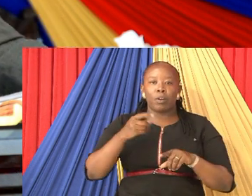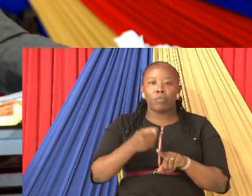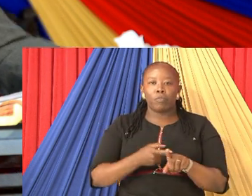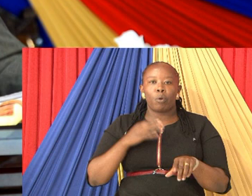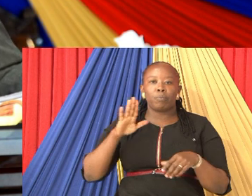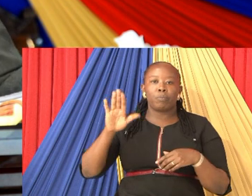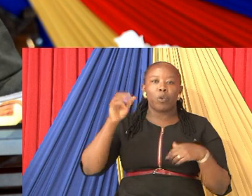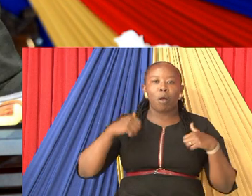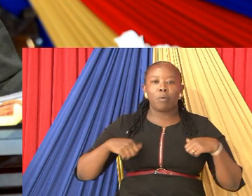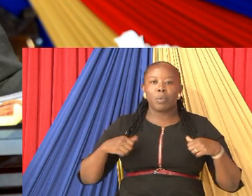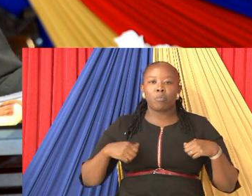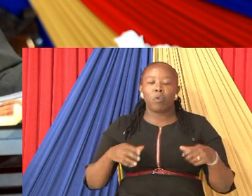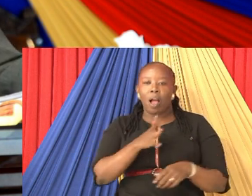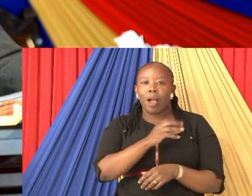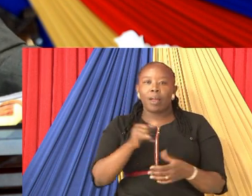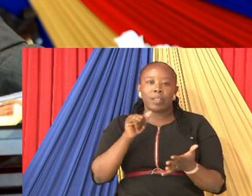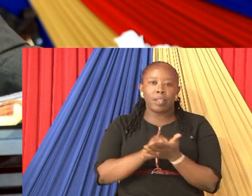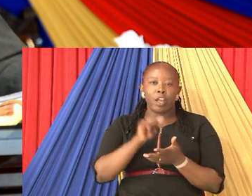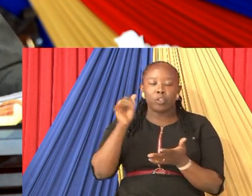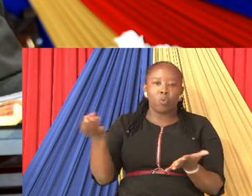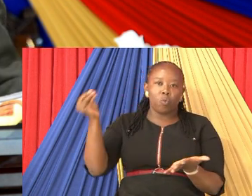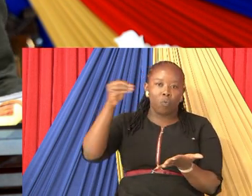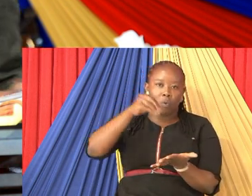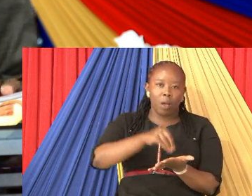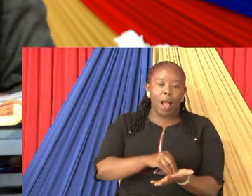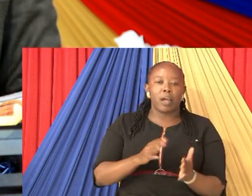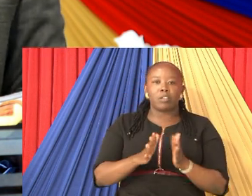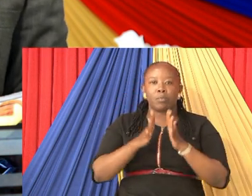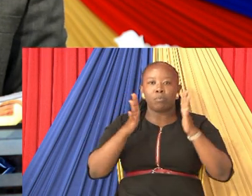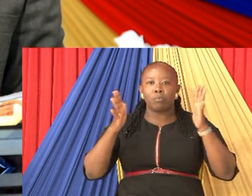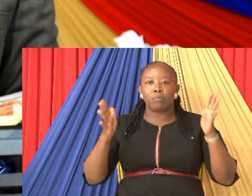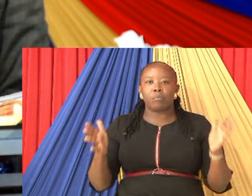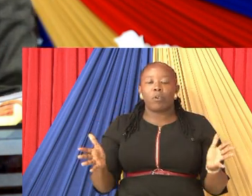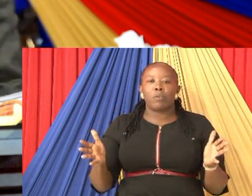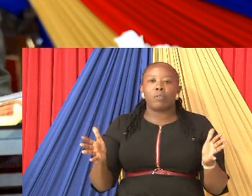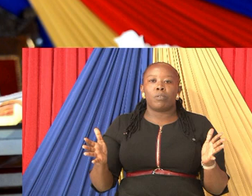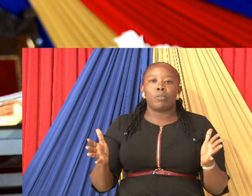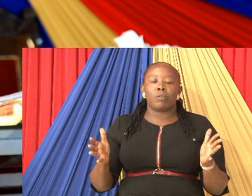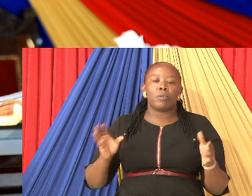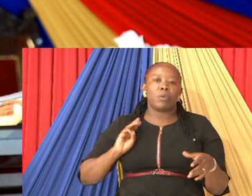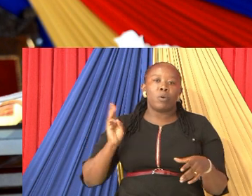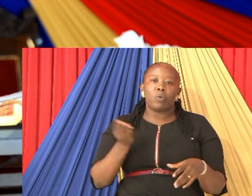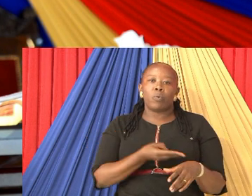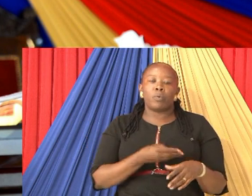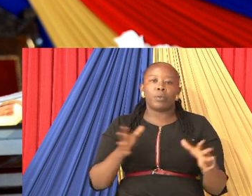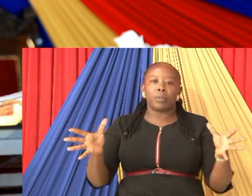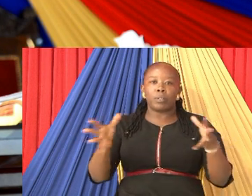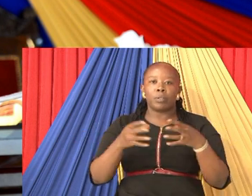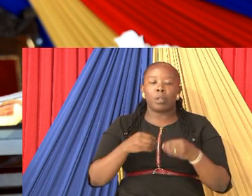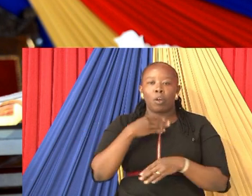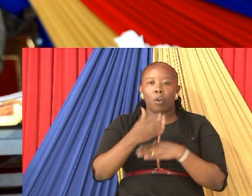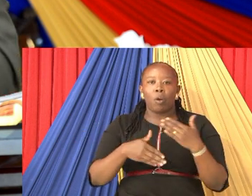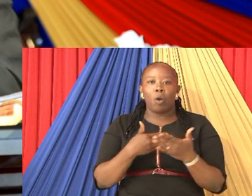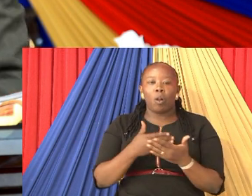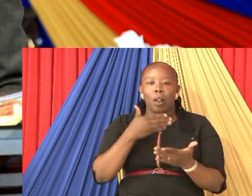na kuongezea nyingi kwa utukufu wa jina lako. Tuapokea matoleo ya thanksgiving siku ya leo na